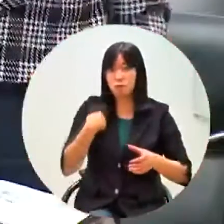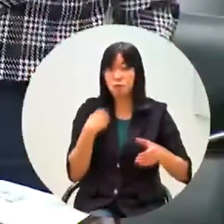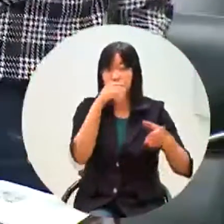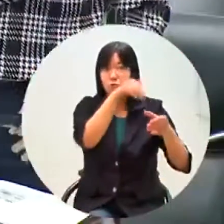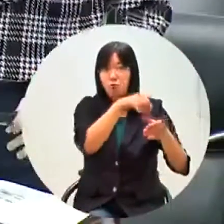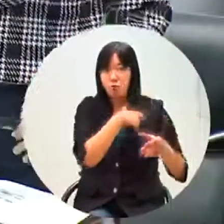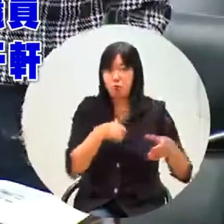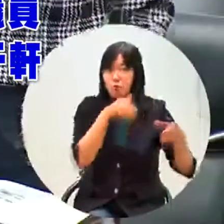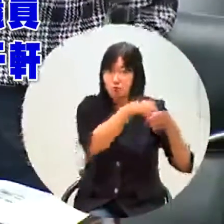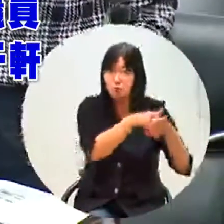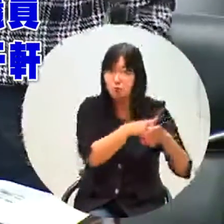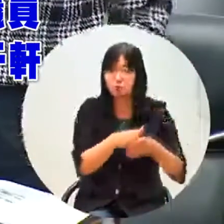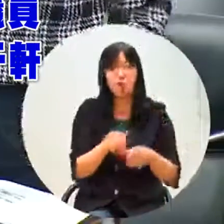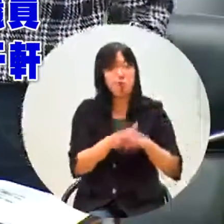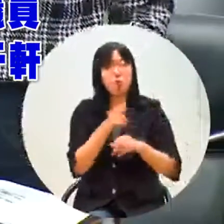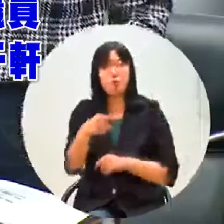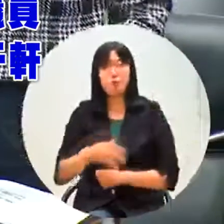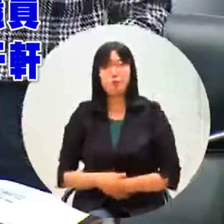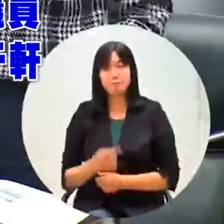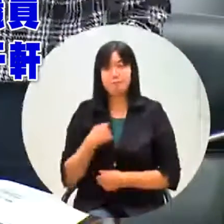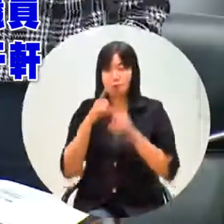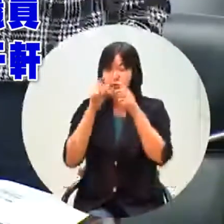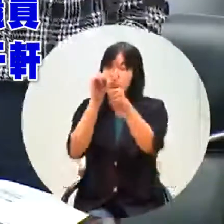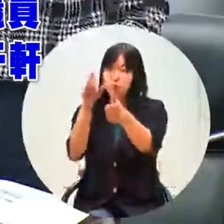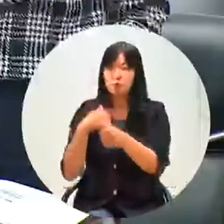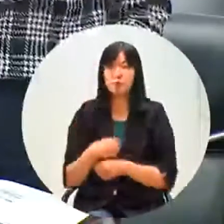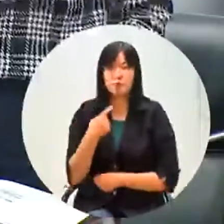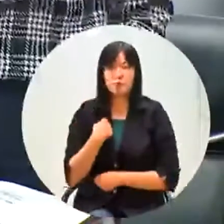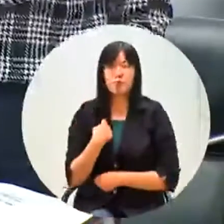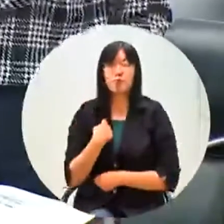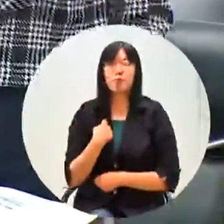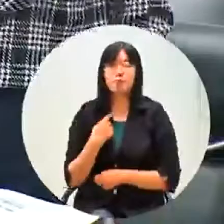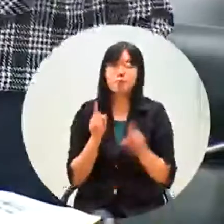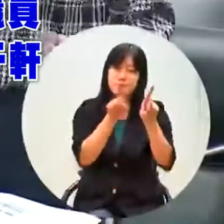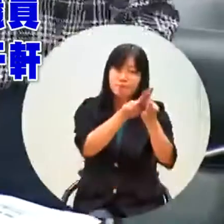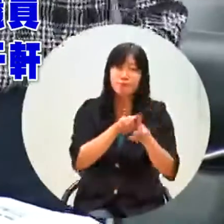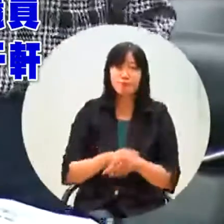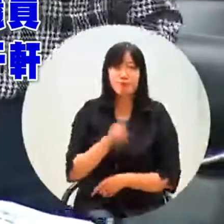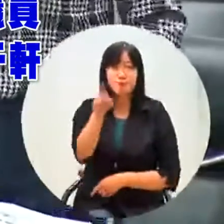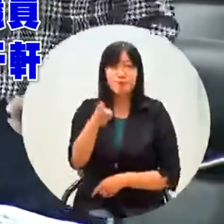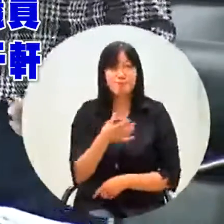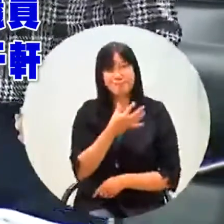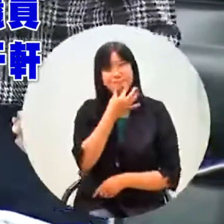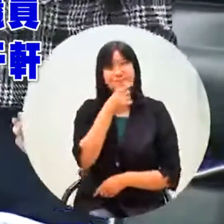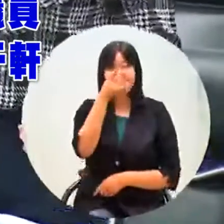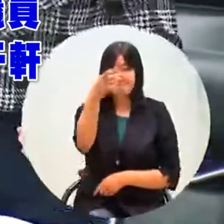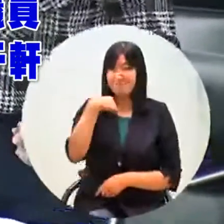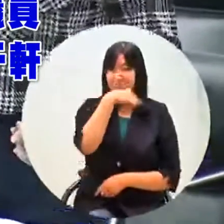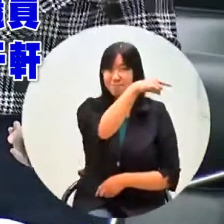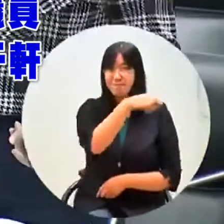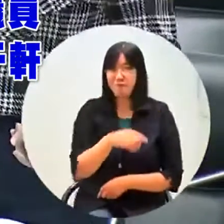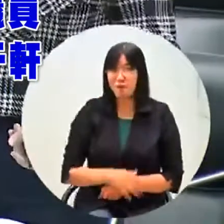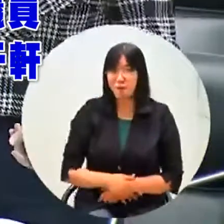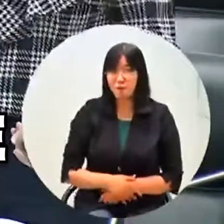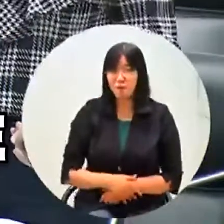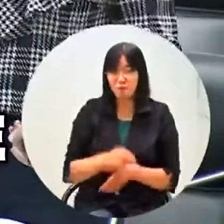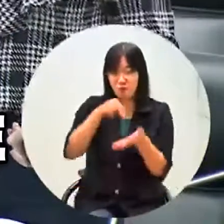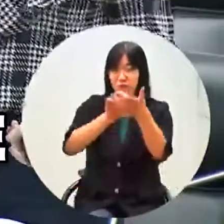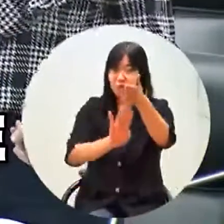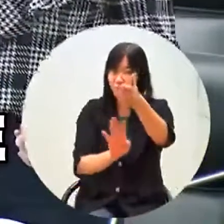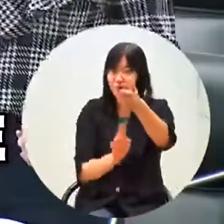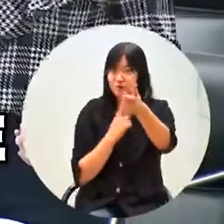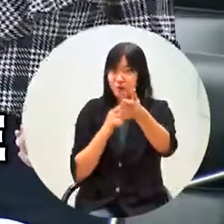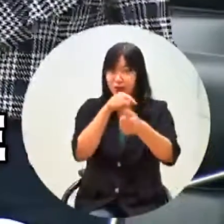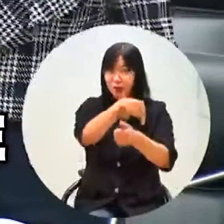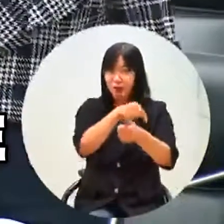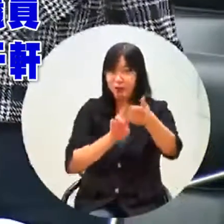你， 好，你会陪我坐满四年。 我怕你去选立委， 我没有选立委啊，你在问我对不对？ 那我